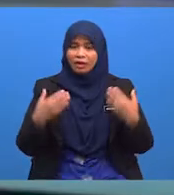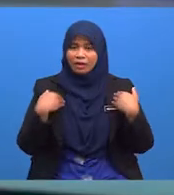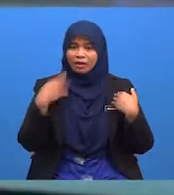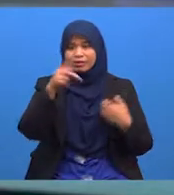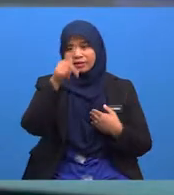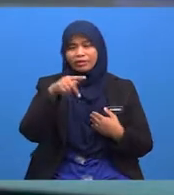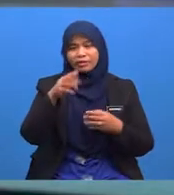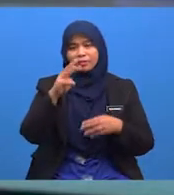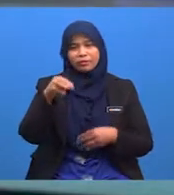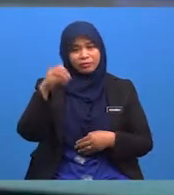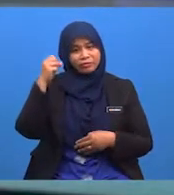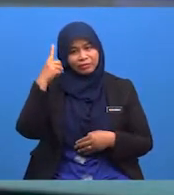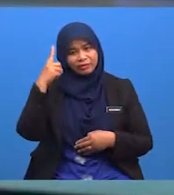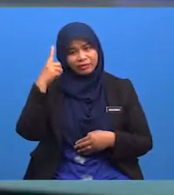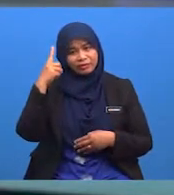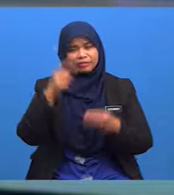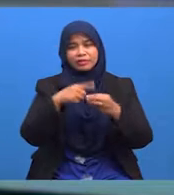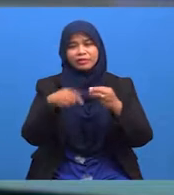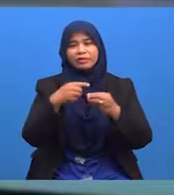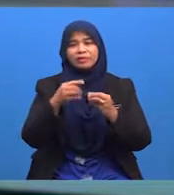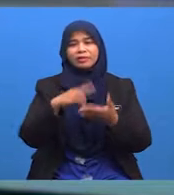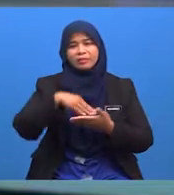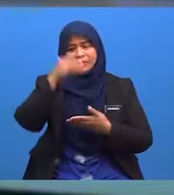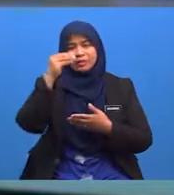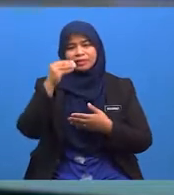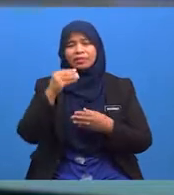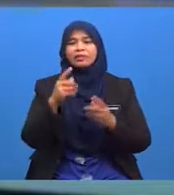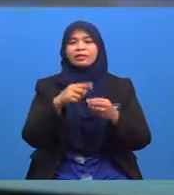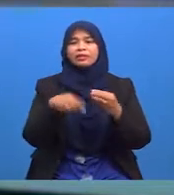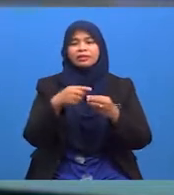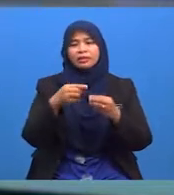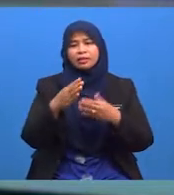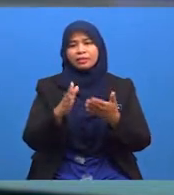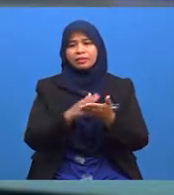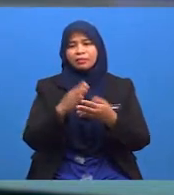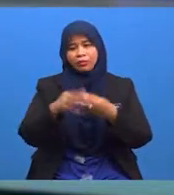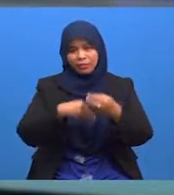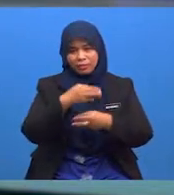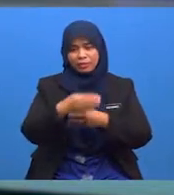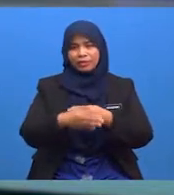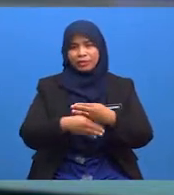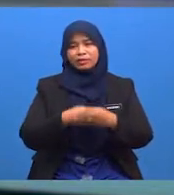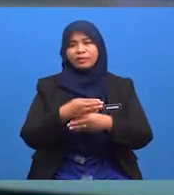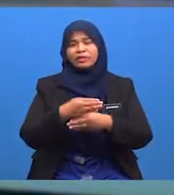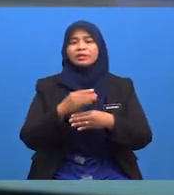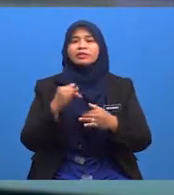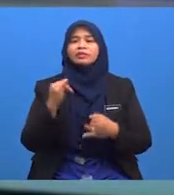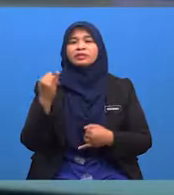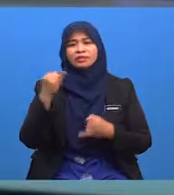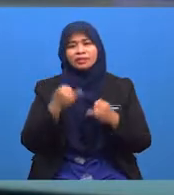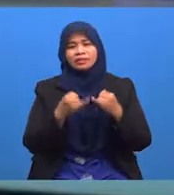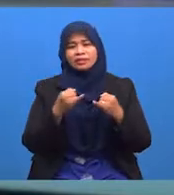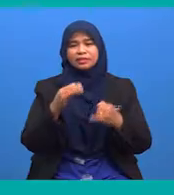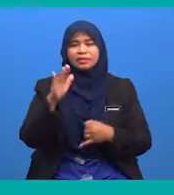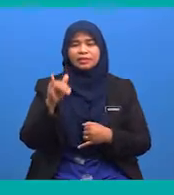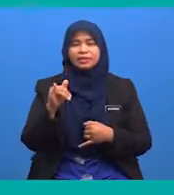Adakah pemahaman murid-murid sudah terang mengenai pembelajaran tentang menyapu balutan ini? Jika iya,